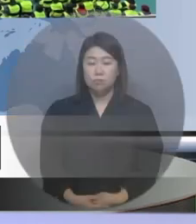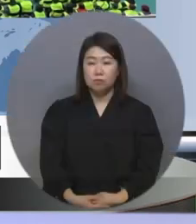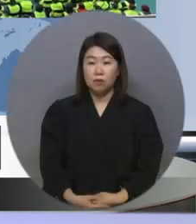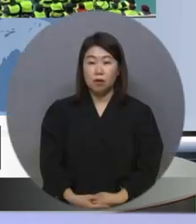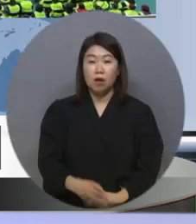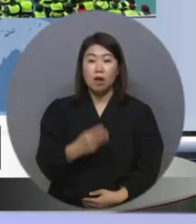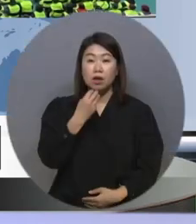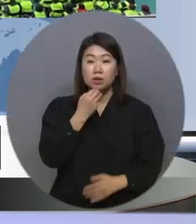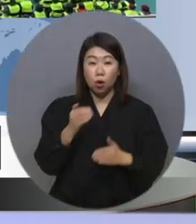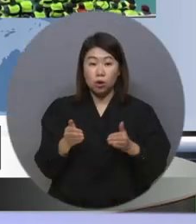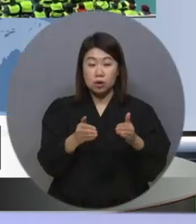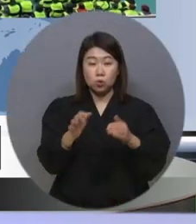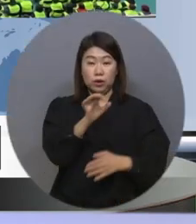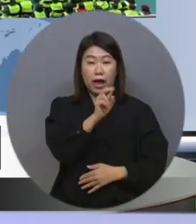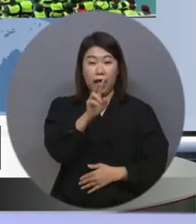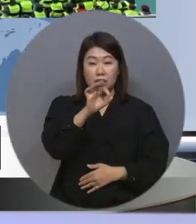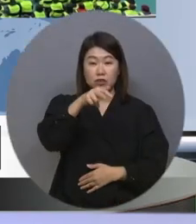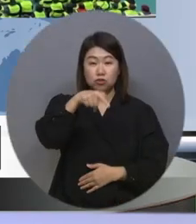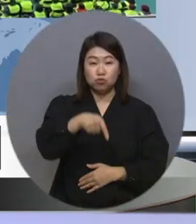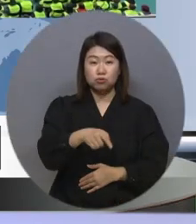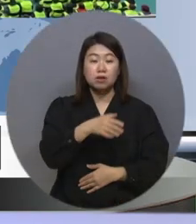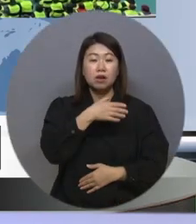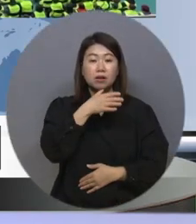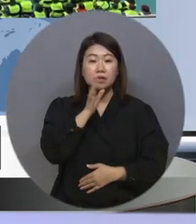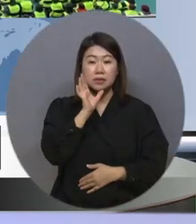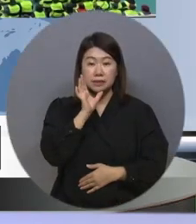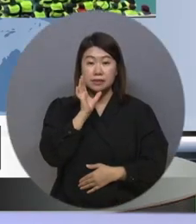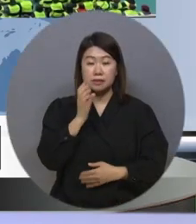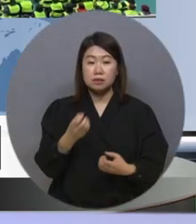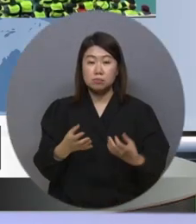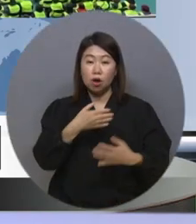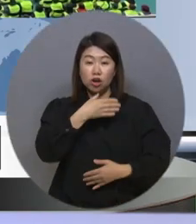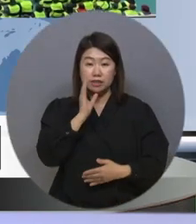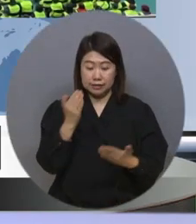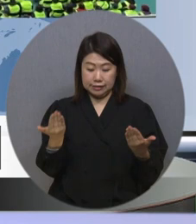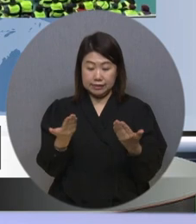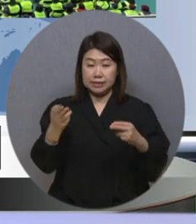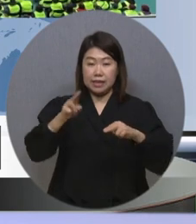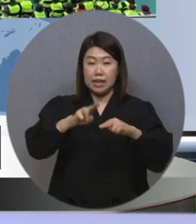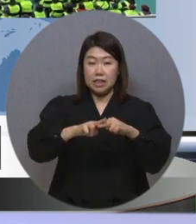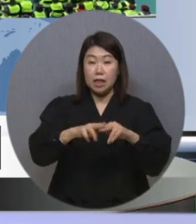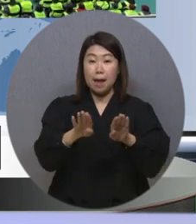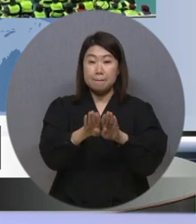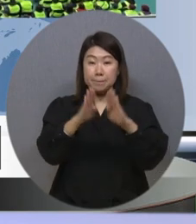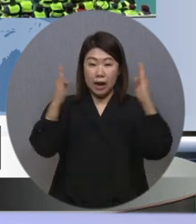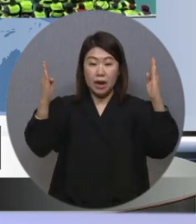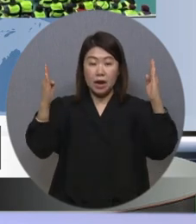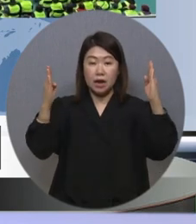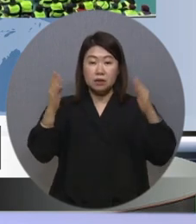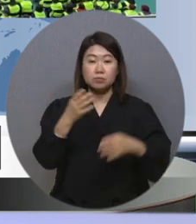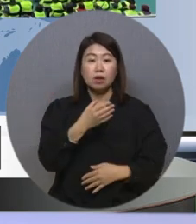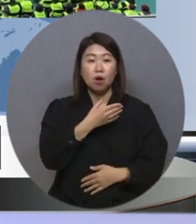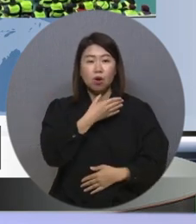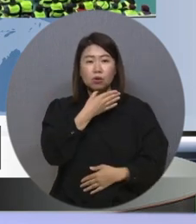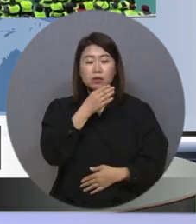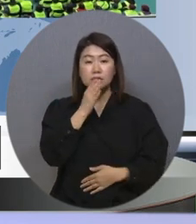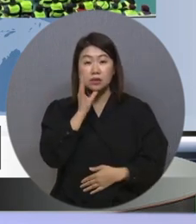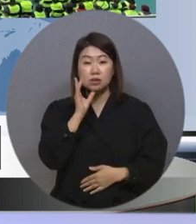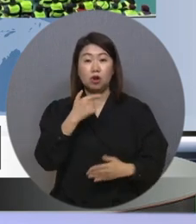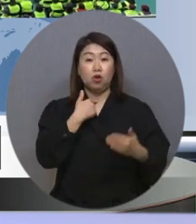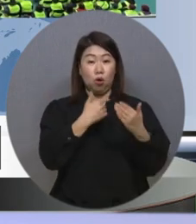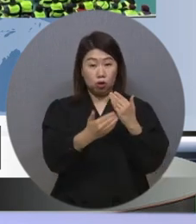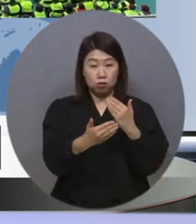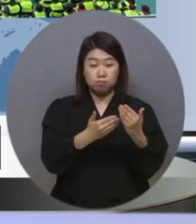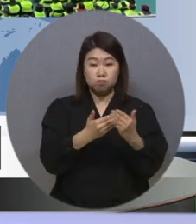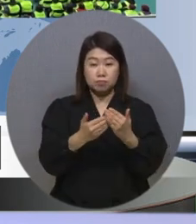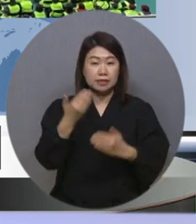경기도 양주 시니어 클럽이 2023 노인 일자리 사업 발대식을 가졌습니다. 어르신들의 경륜과 지식을 활용할